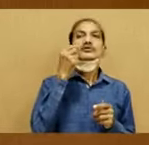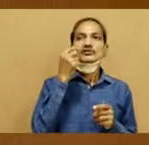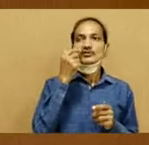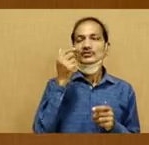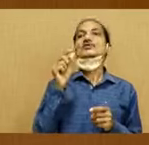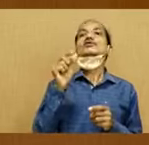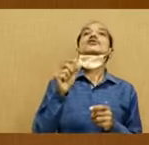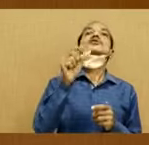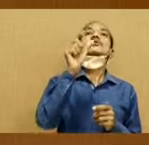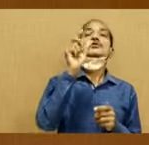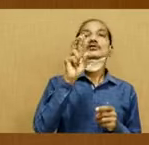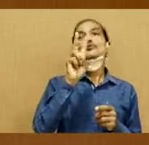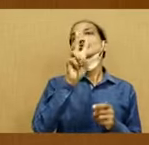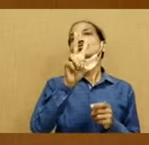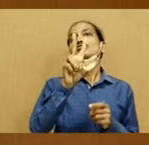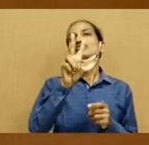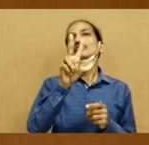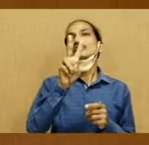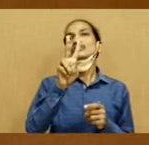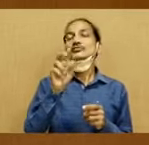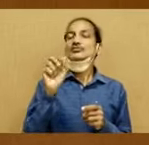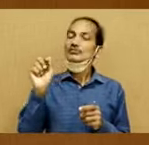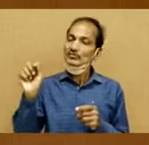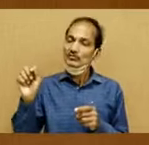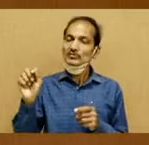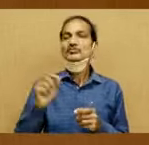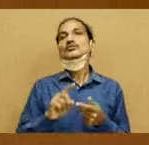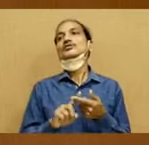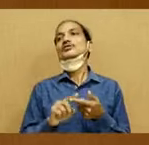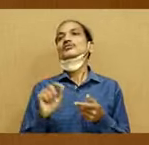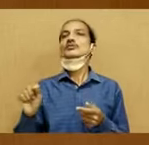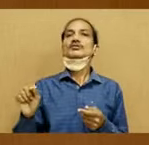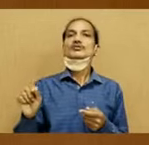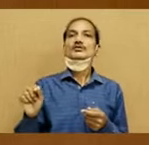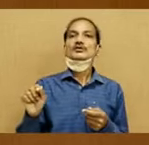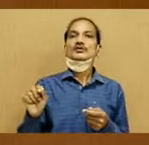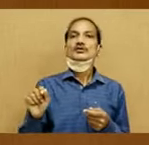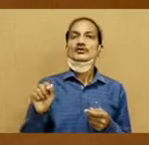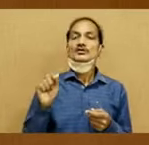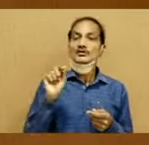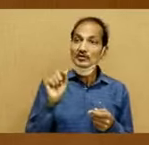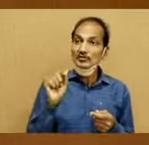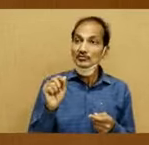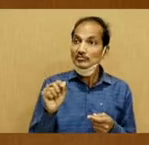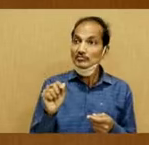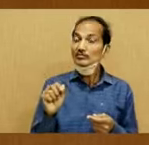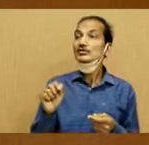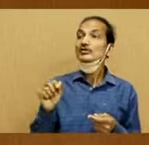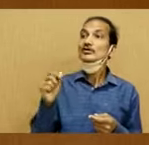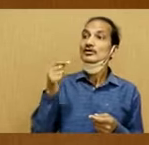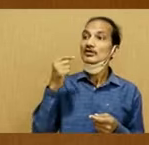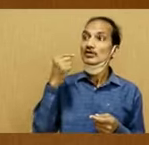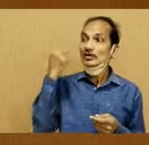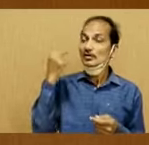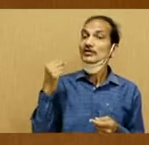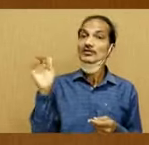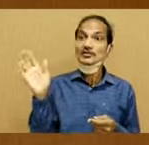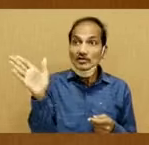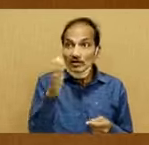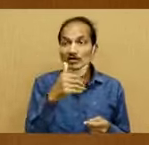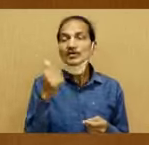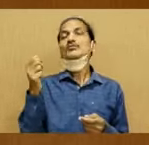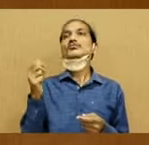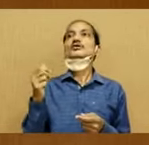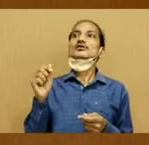ସିମ୍ପଟମ୍ ରହୁ ନ ରହୁ ଟେଷ୍ଟିଂ କରିକି ସେହି 2 ଜଣଙ୍କୁ ଯଦି ଆମେ ଧରିଦେଲୁ ତେବେ ଆମର ପୁରା ଜିରୋ ରେଟ୍